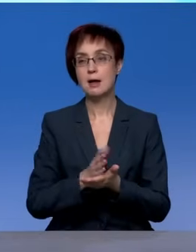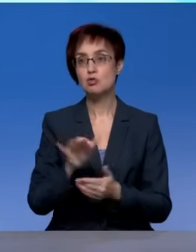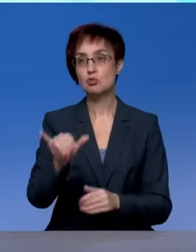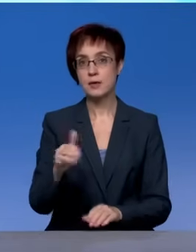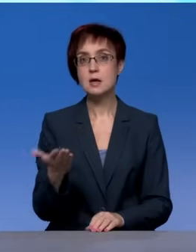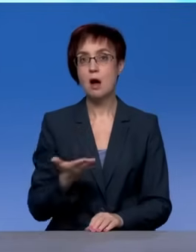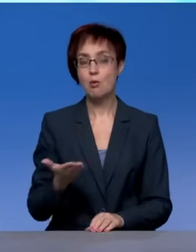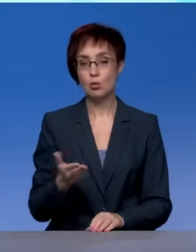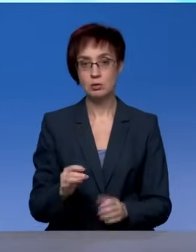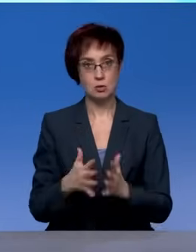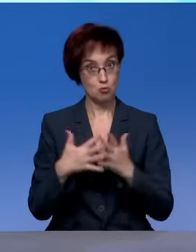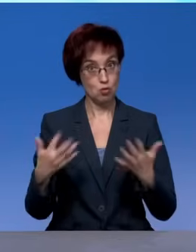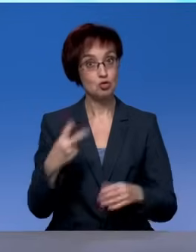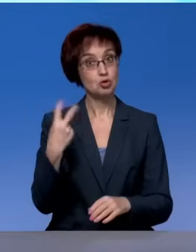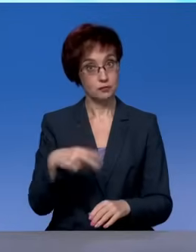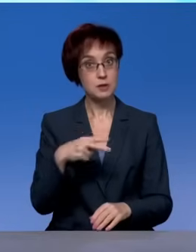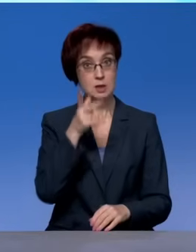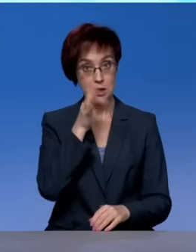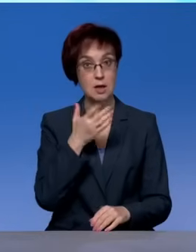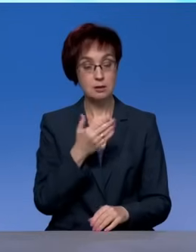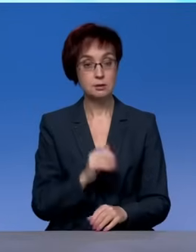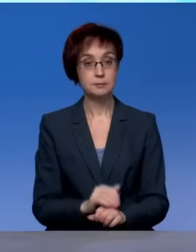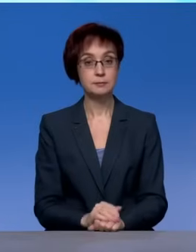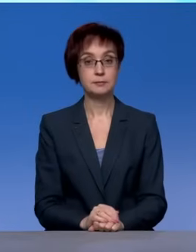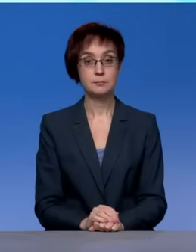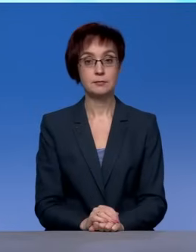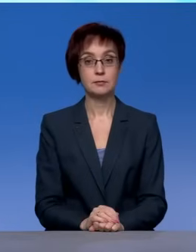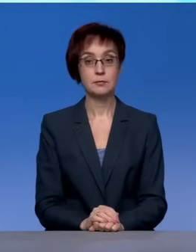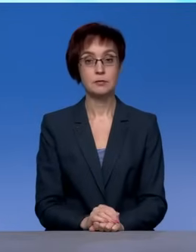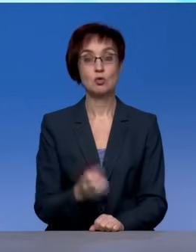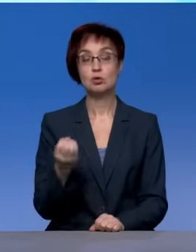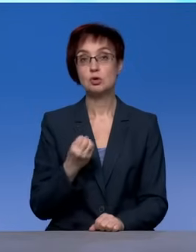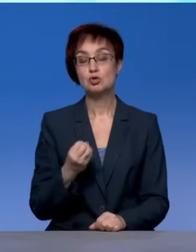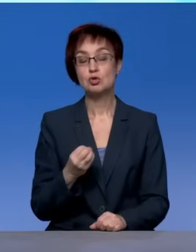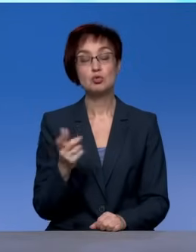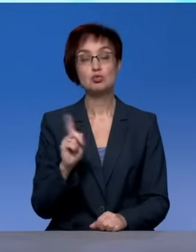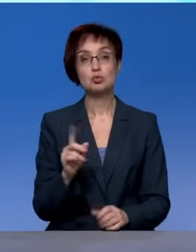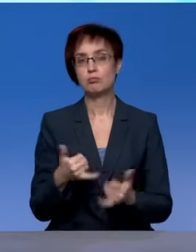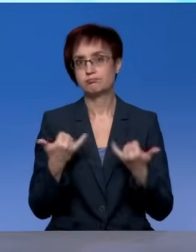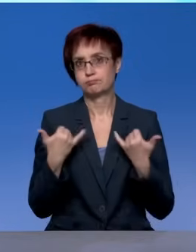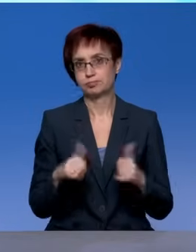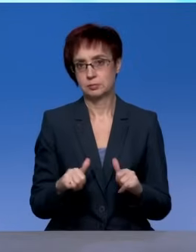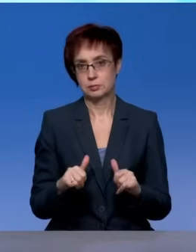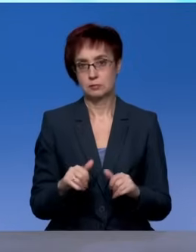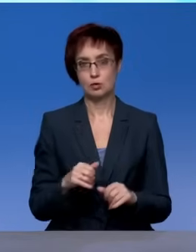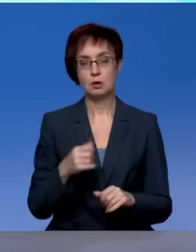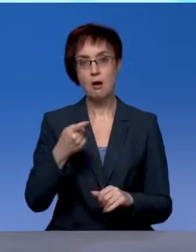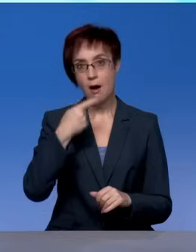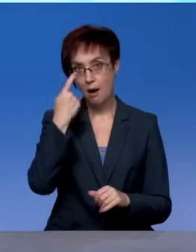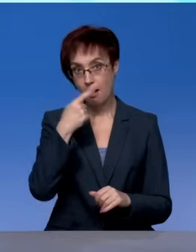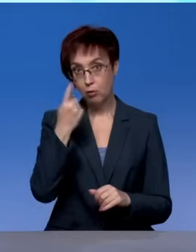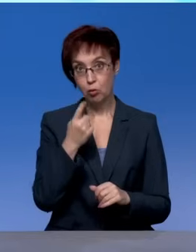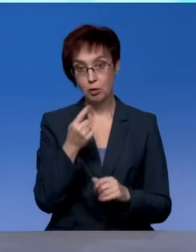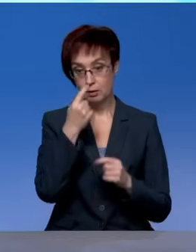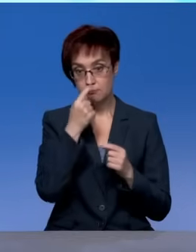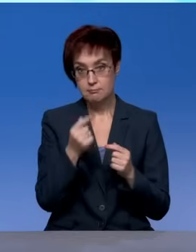больше 20 лет. 20 лет. Тут знаете, что еще поразительно? Спасибо вам большое. То, что Калуга совсем рядом с Москвой. Такая вот